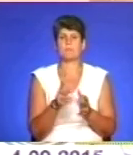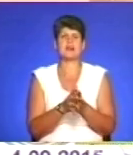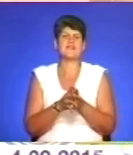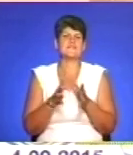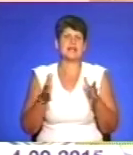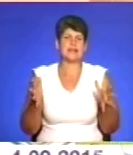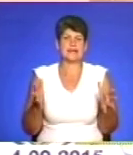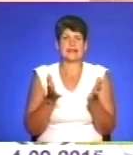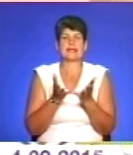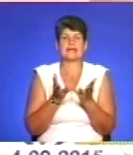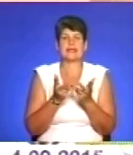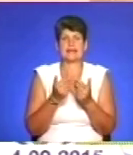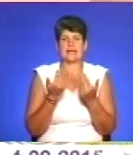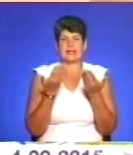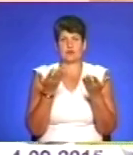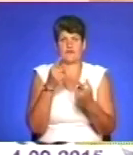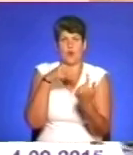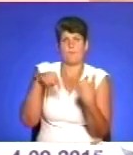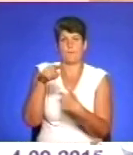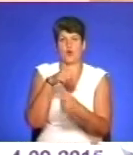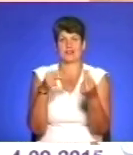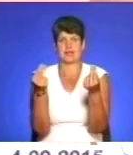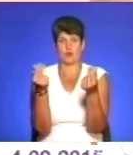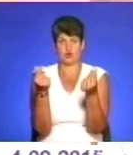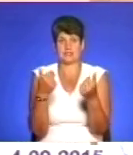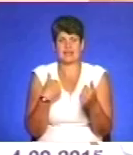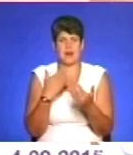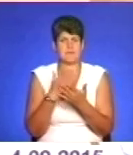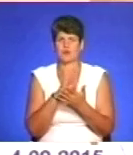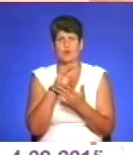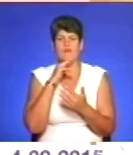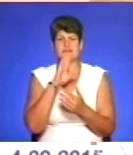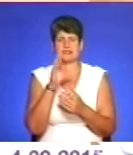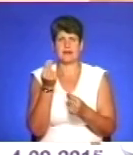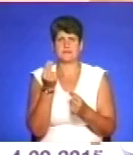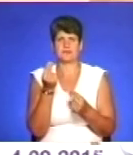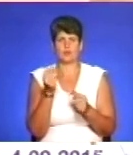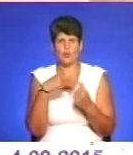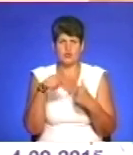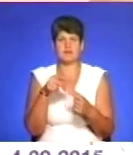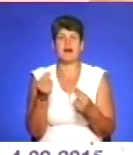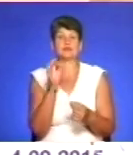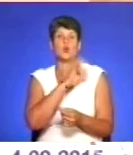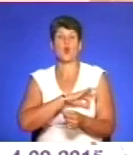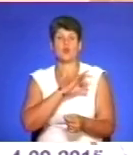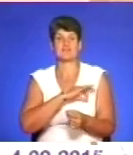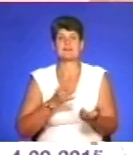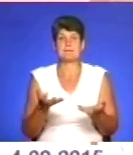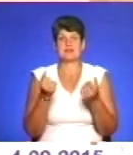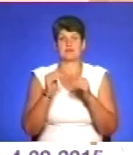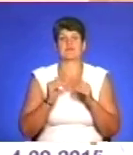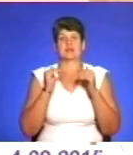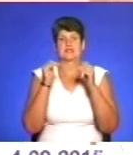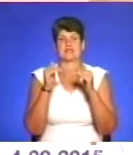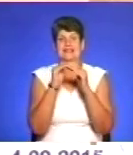кількості ваших оборотних коштів, я маю увазі не самих коштів, а валових доходів, ви відповідно підтримуєте великий рівень